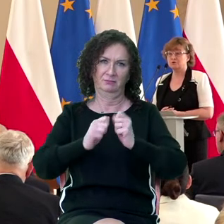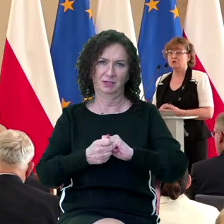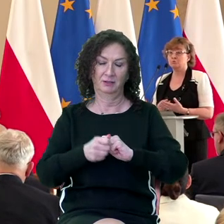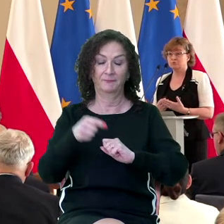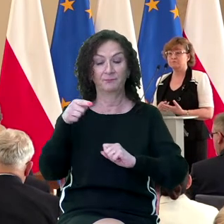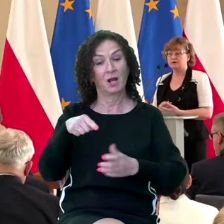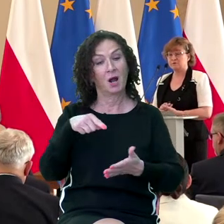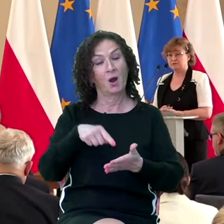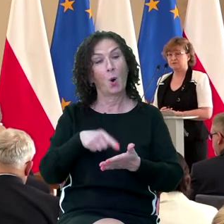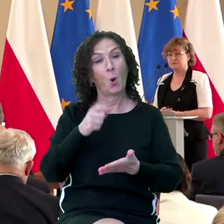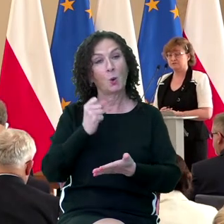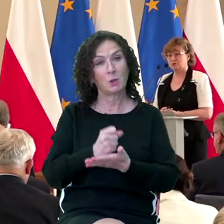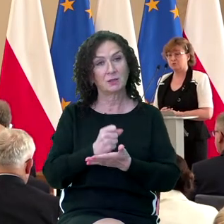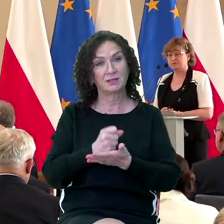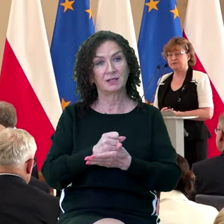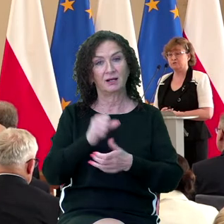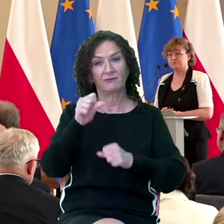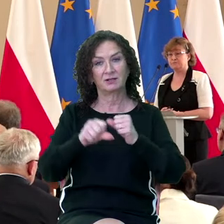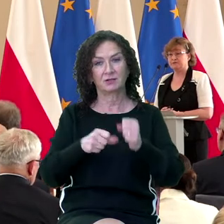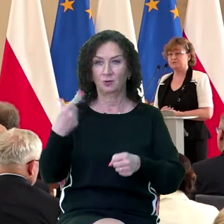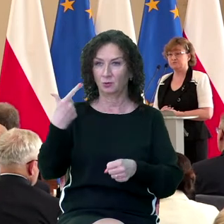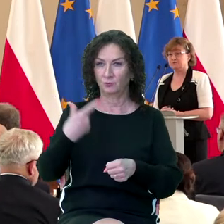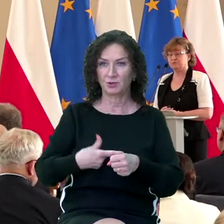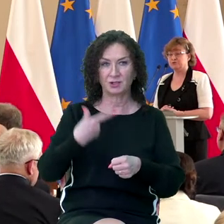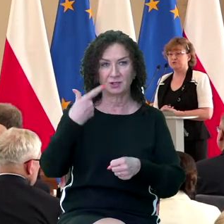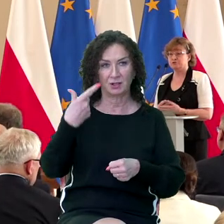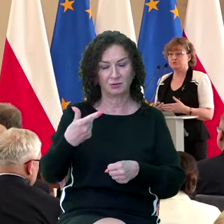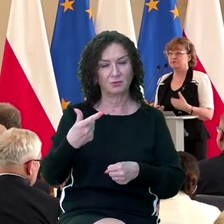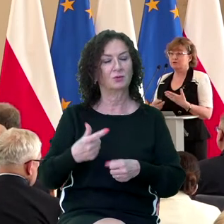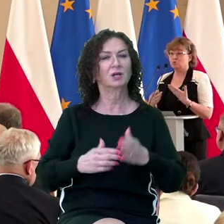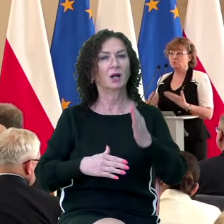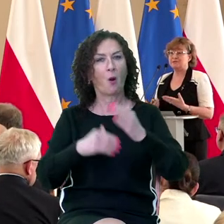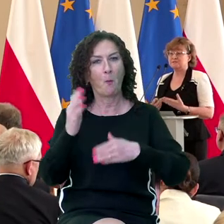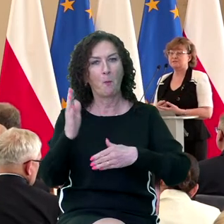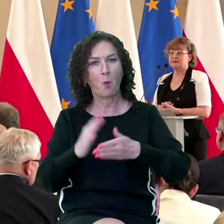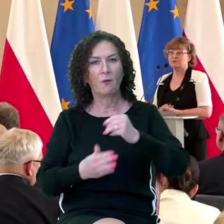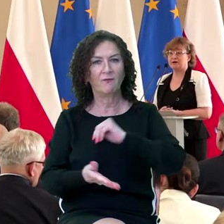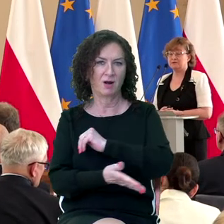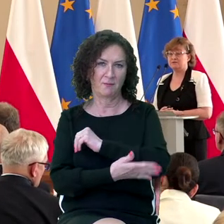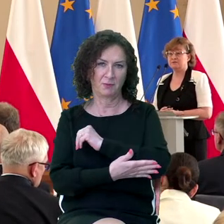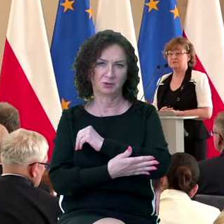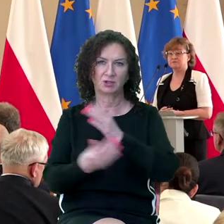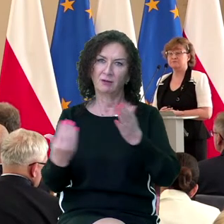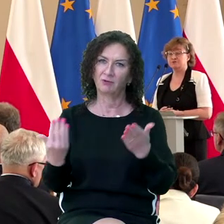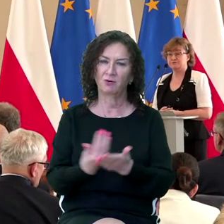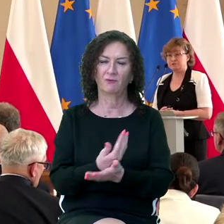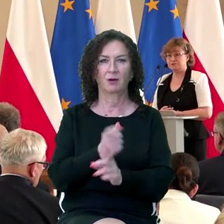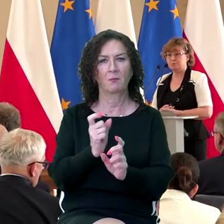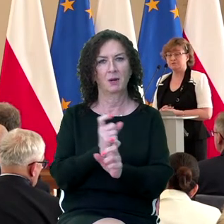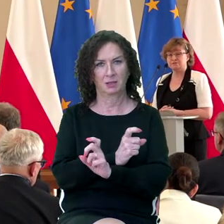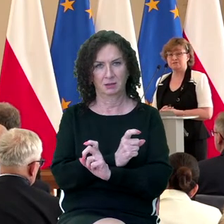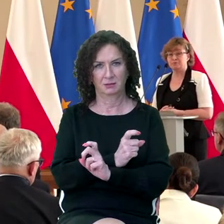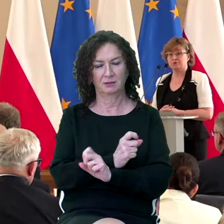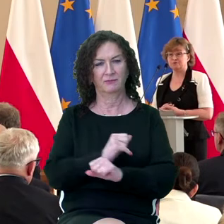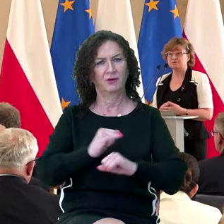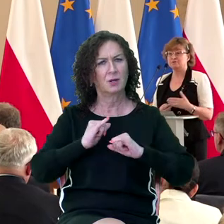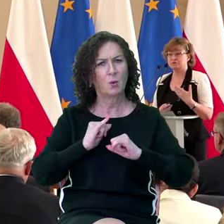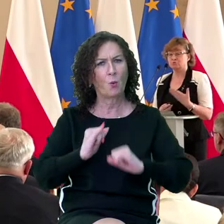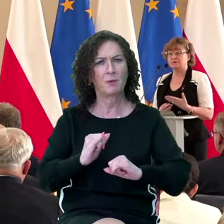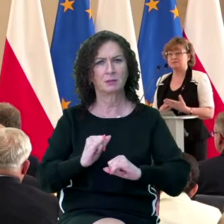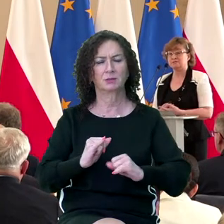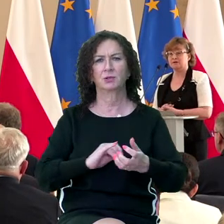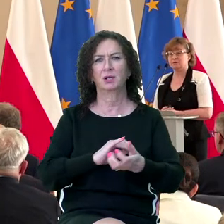1922 budowała ten zrąb tej nowej państwowości, czyli umacniała i w świecie pozycję Polski